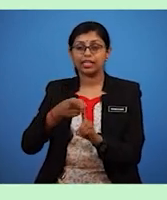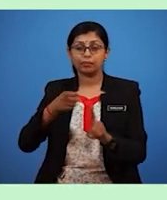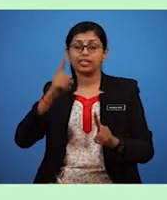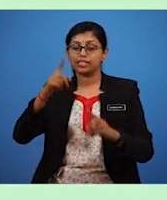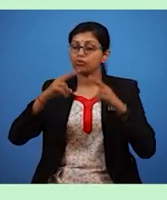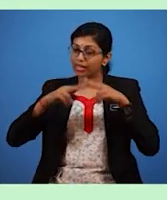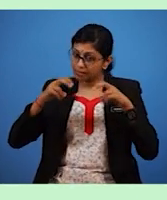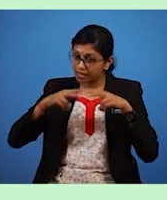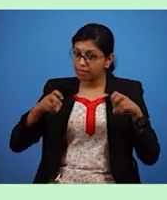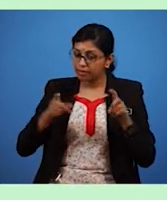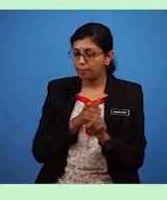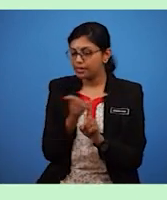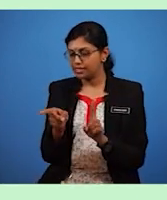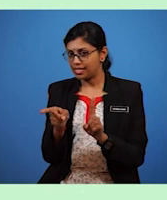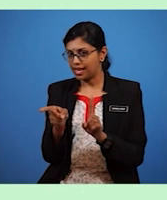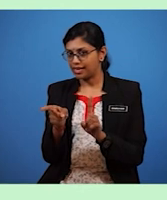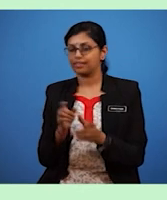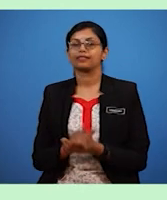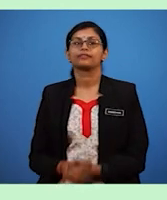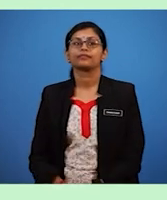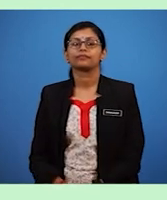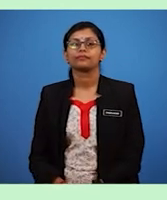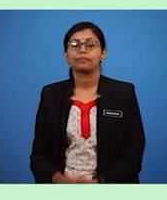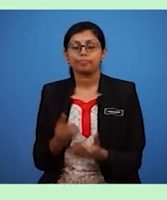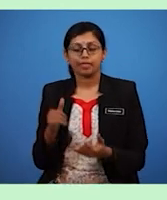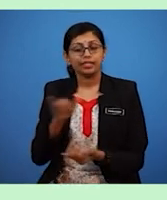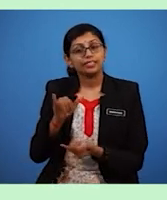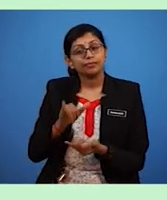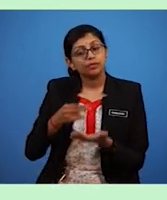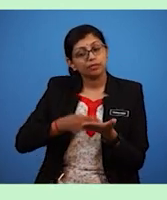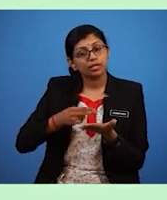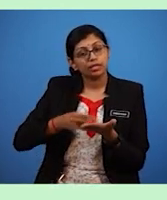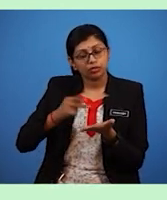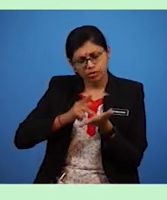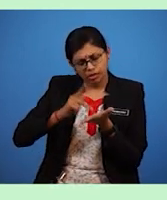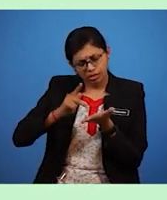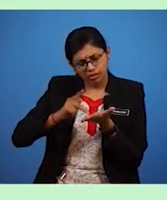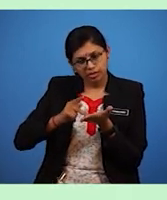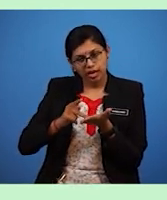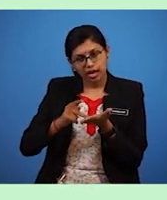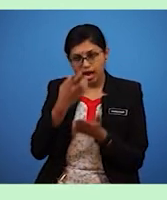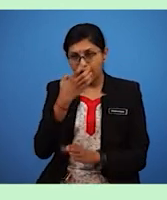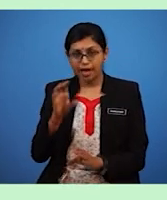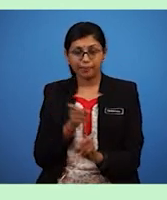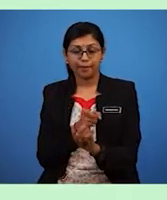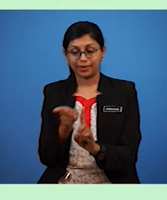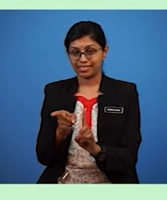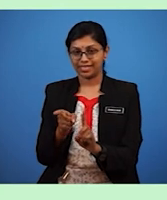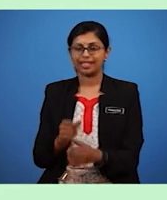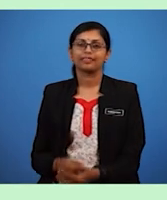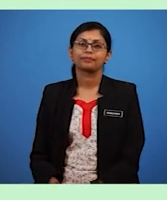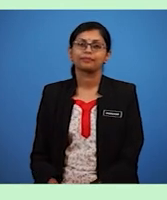penyesaran. Jom kita sama-sama hitung haba penyesaran yang